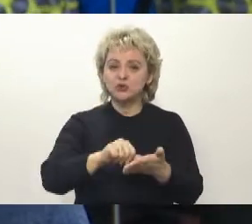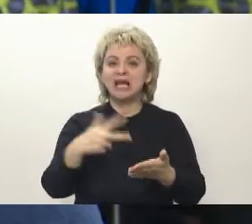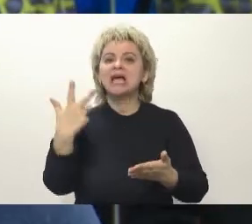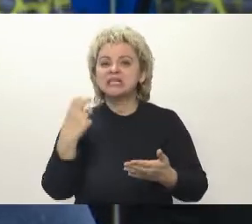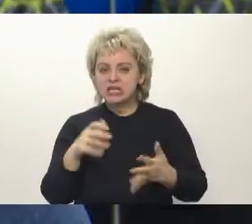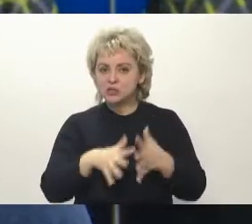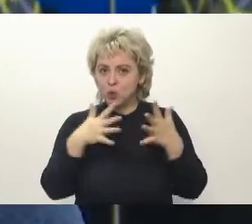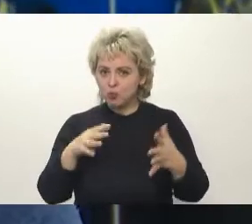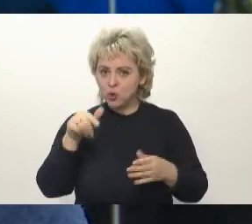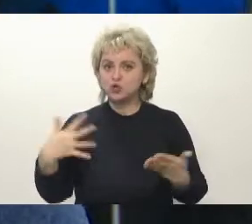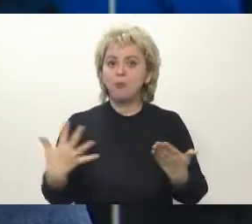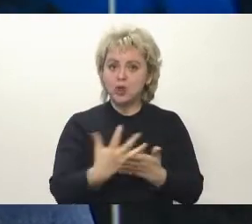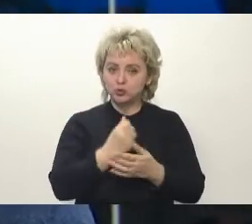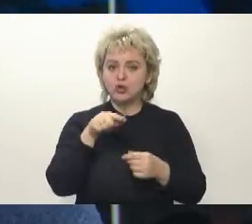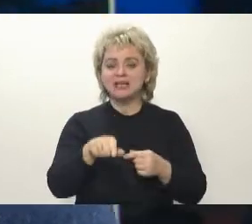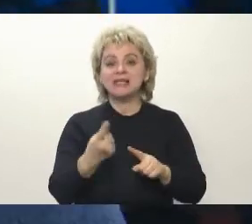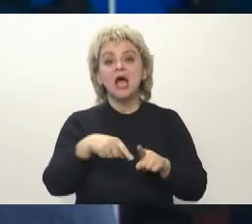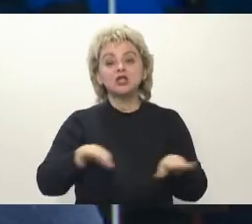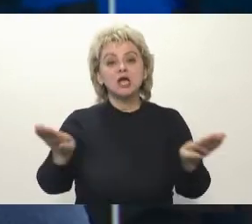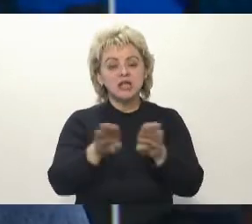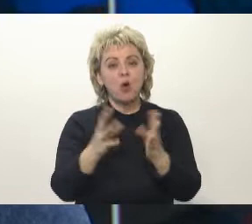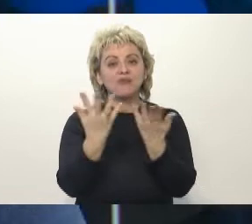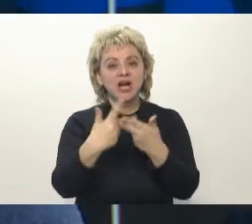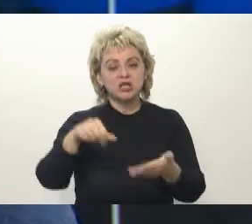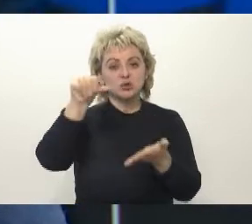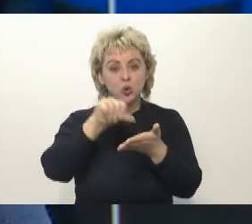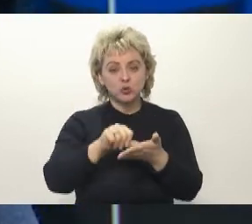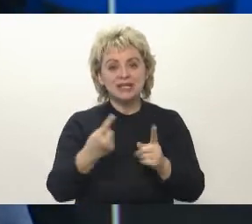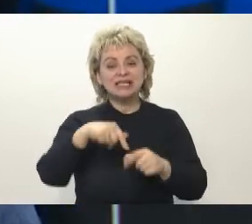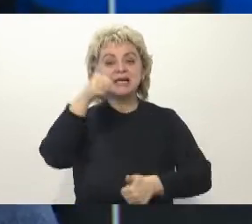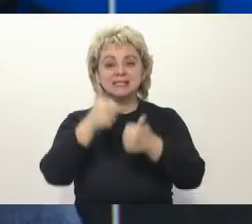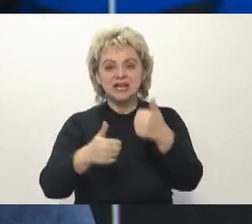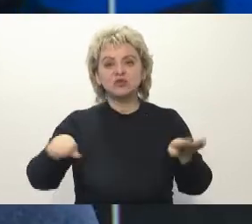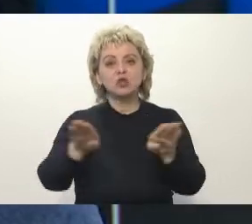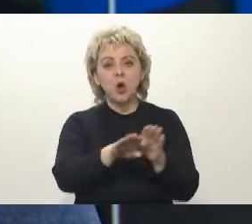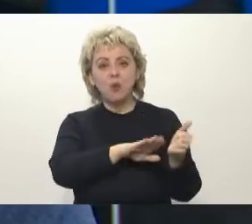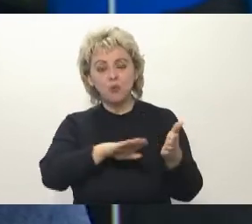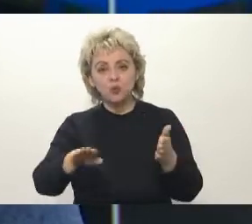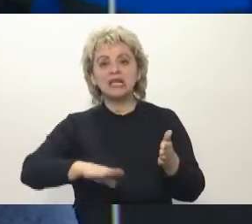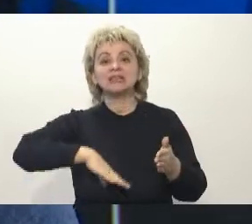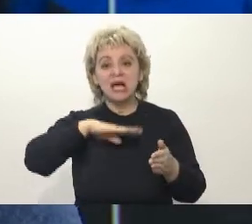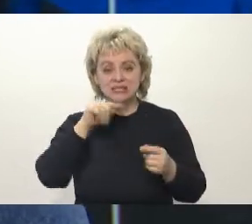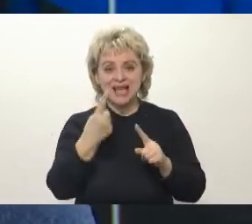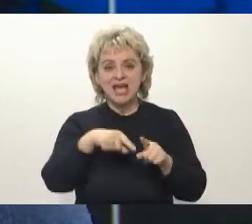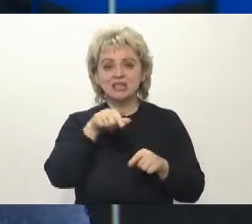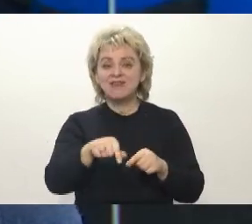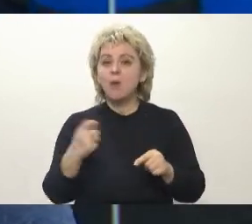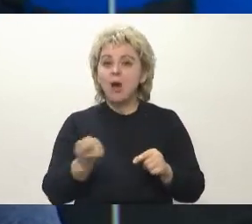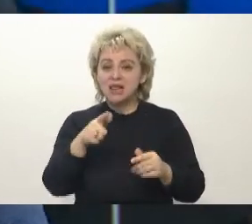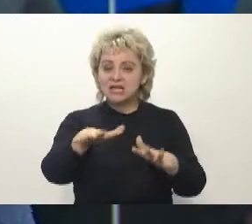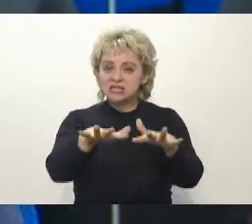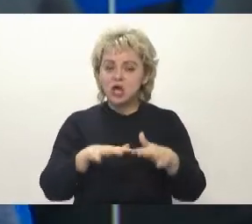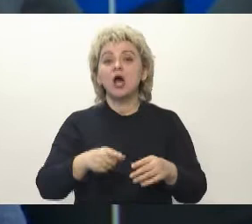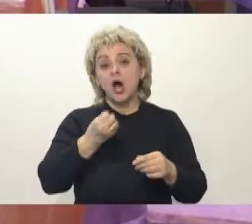300 получается. А для такого количества участников и для соревнований такого уровня достаточно этого зала.